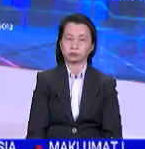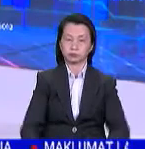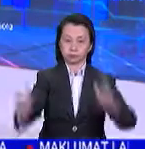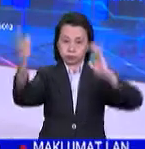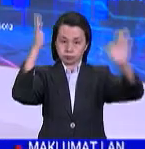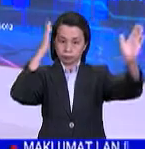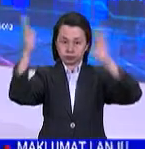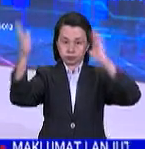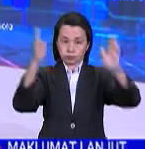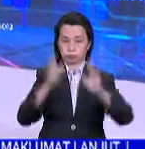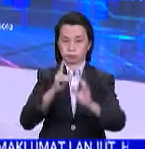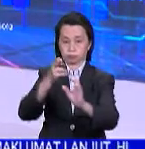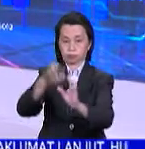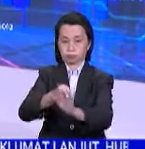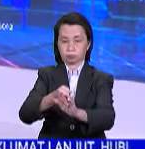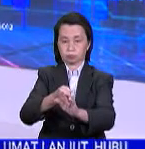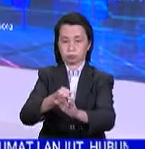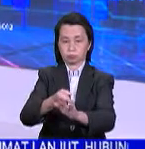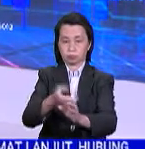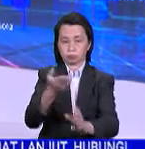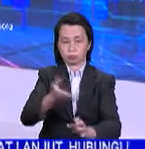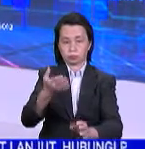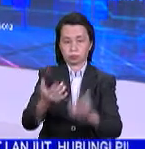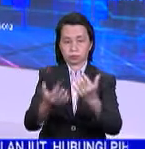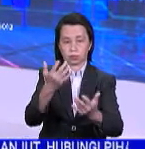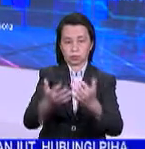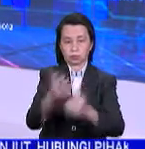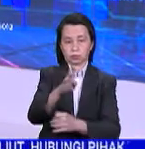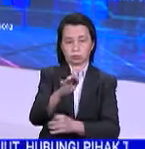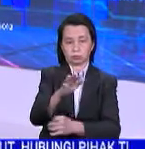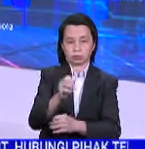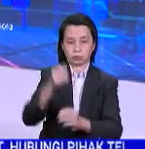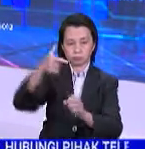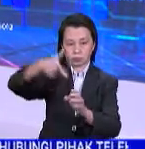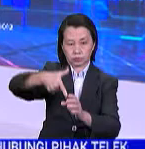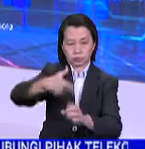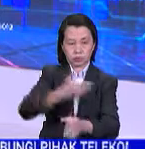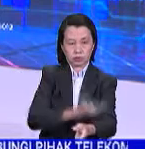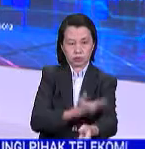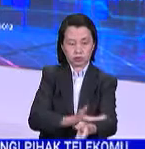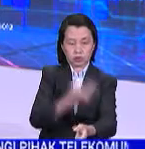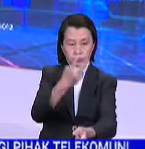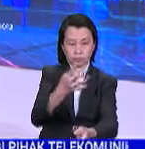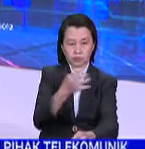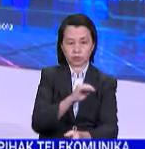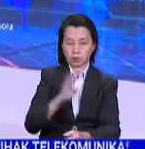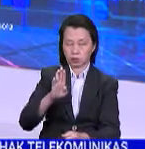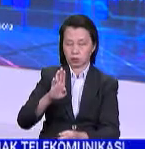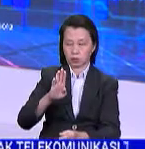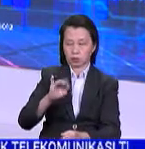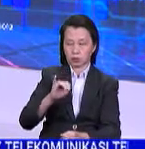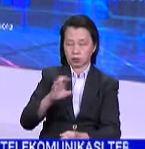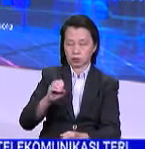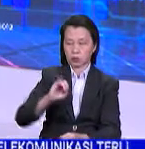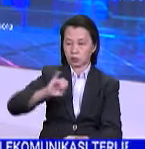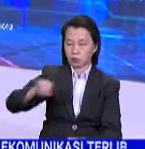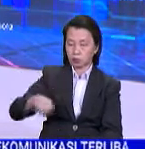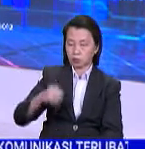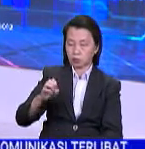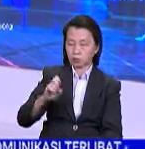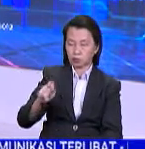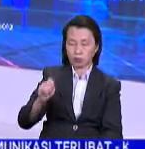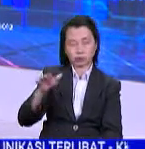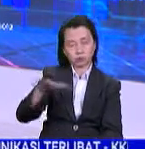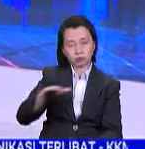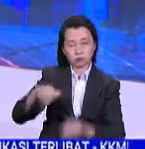Malaysia kini menceburi bidang keluaran bahan api biodiesel generasi kedua dan Biojet yang dijangka